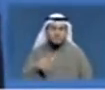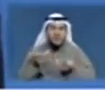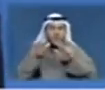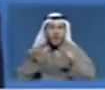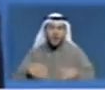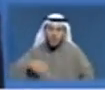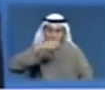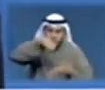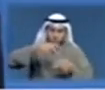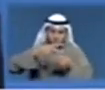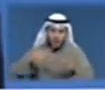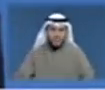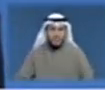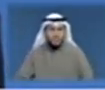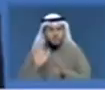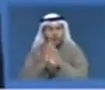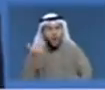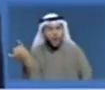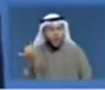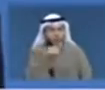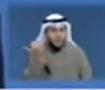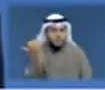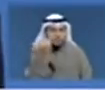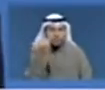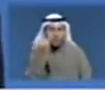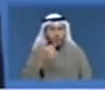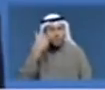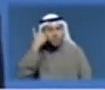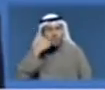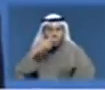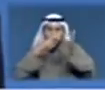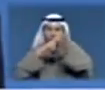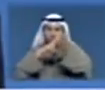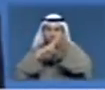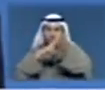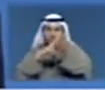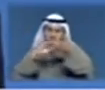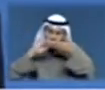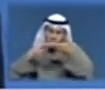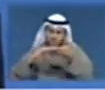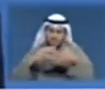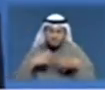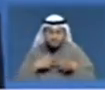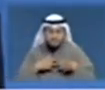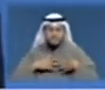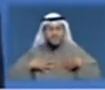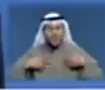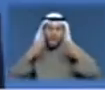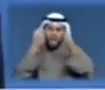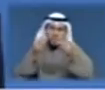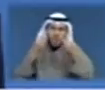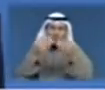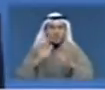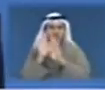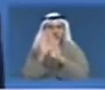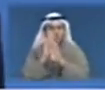1.3 مليار دولار، ساهمت في تأمين الاحتياجات المطلوبة للتخفيف من معاناة الشعب السوري الشريف